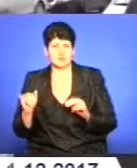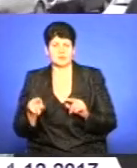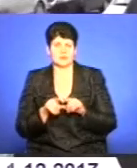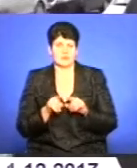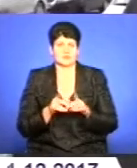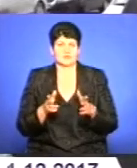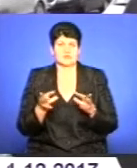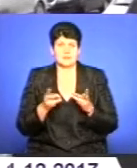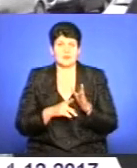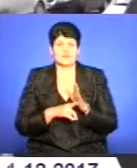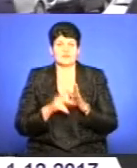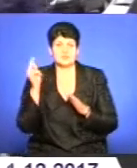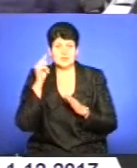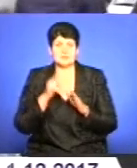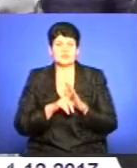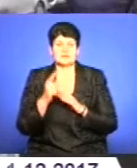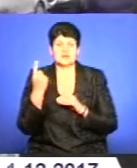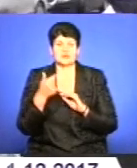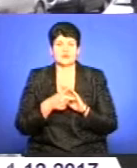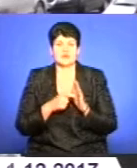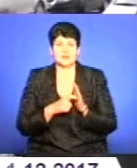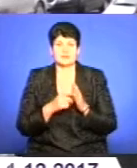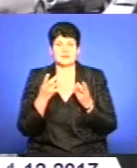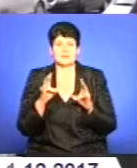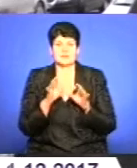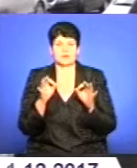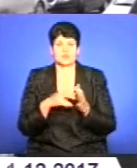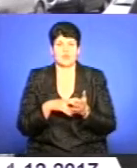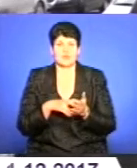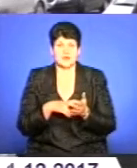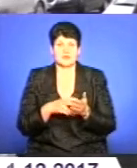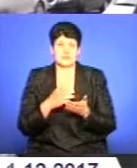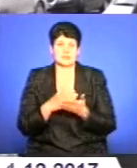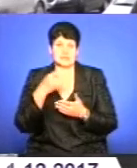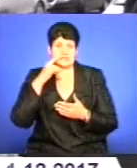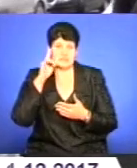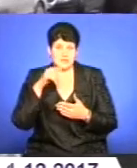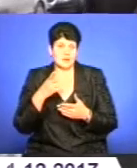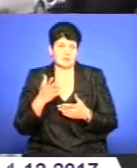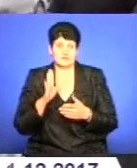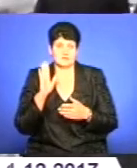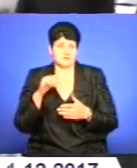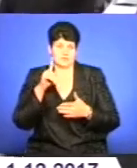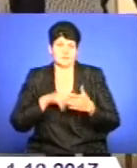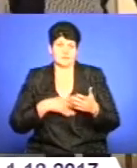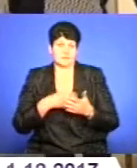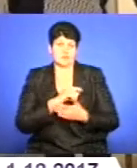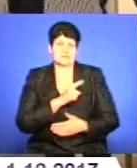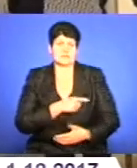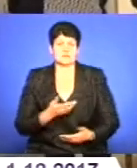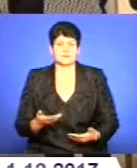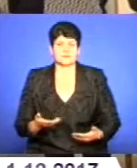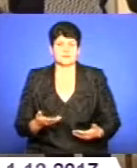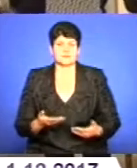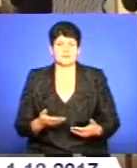вчитися, починаючи з 1 класу, і не треба тоді нічого боятися. Мати знання і впевнено бути в своїх силах.